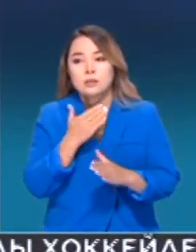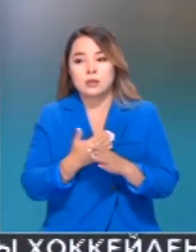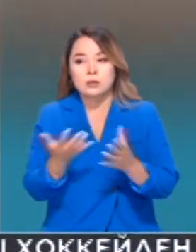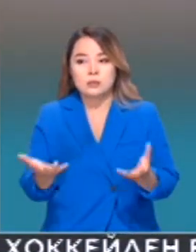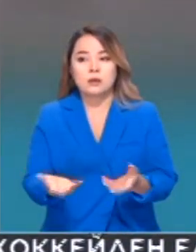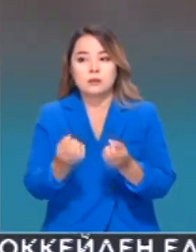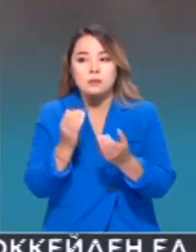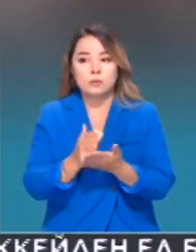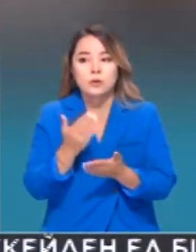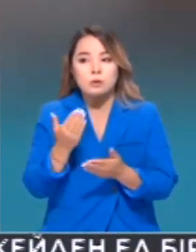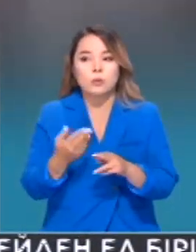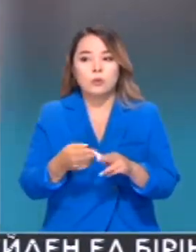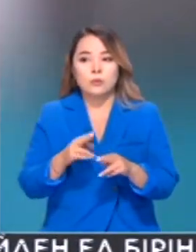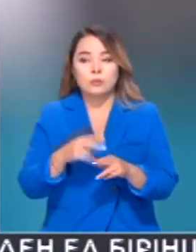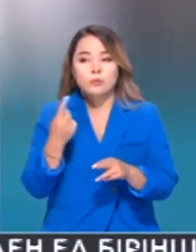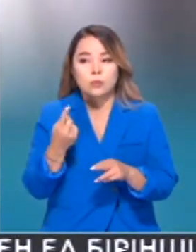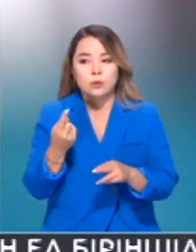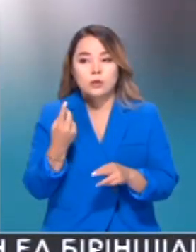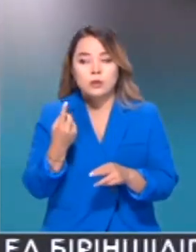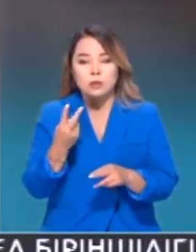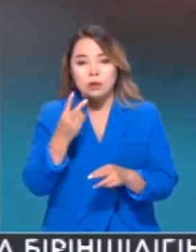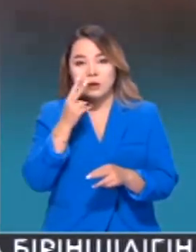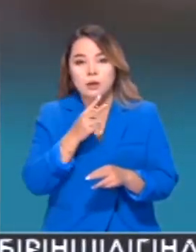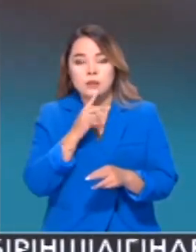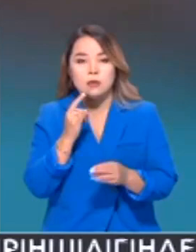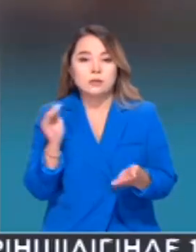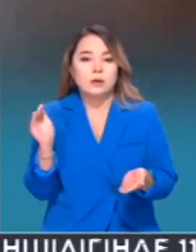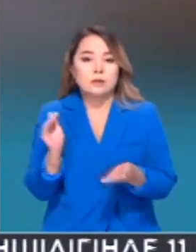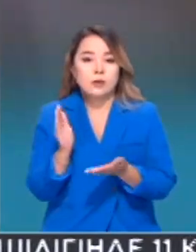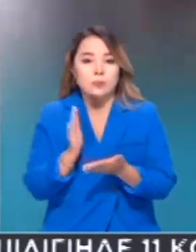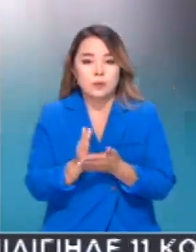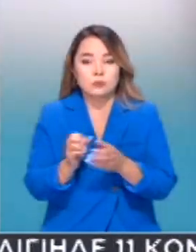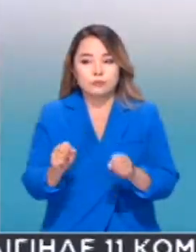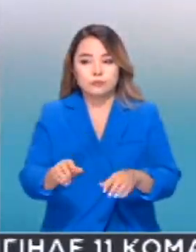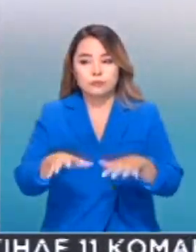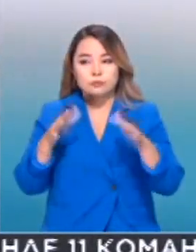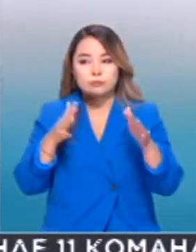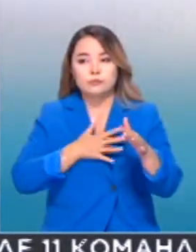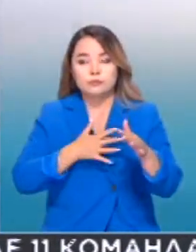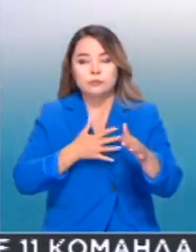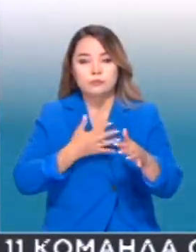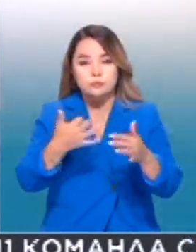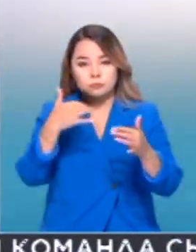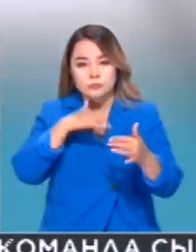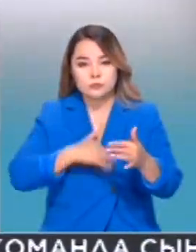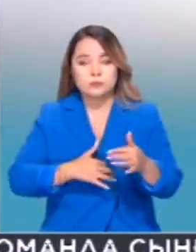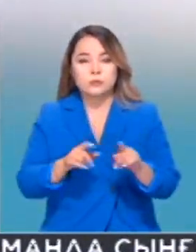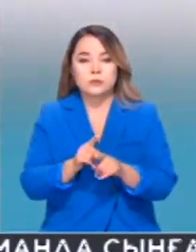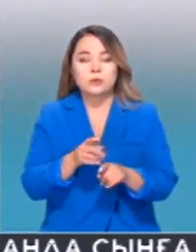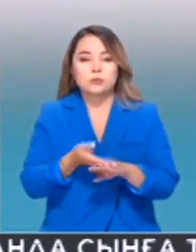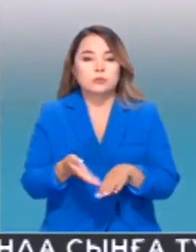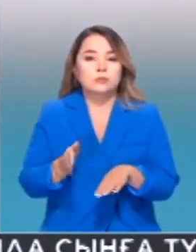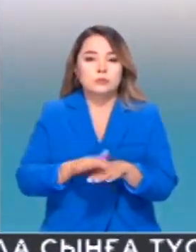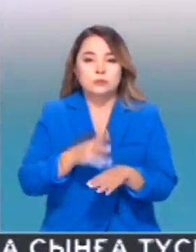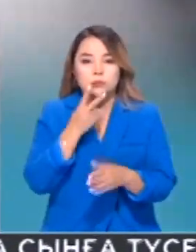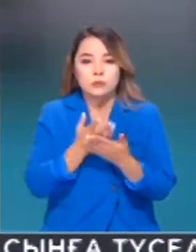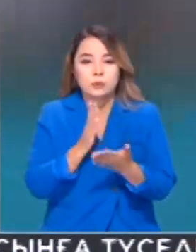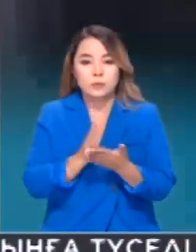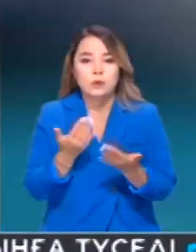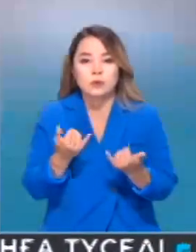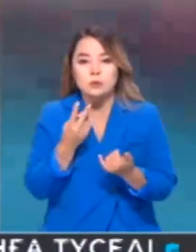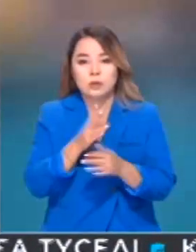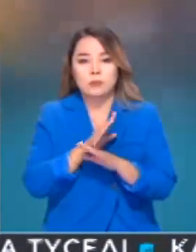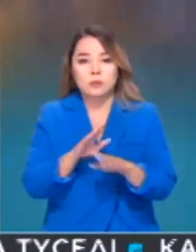аман алып қалды. Оның біреуі 2 айлық сәби. Айтуларынша қою түтін тыныс жолдарына әсер етіп демалуын қиындаған.